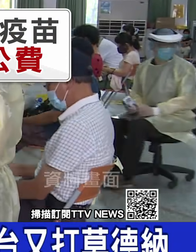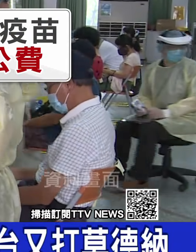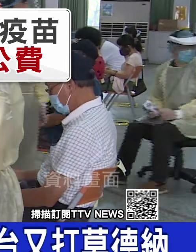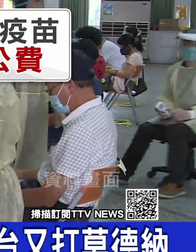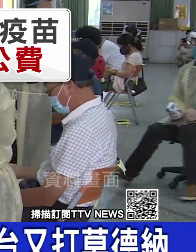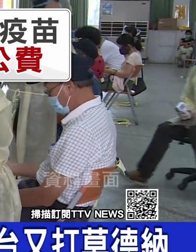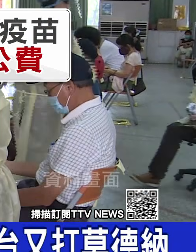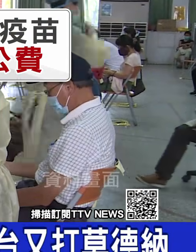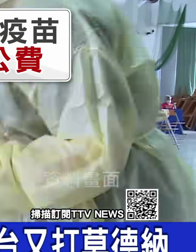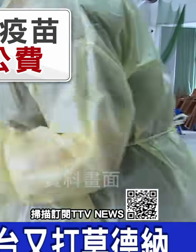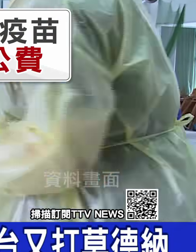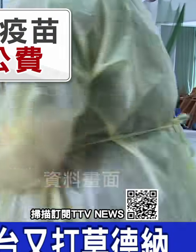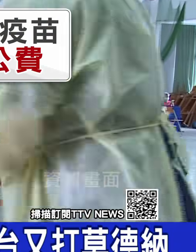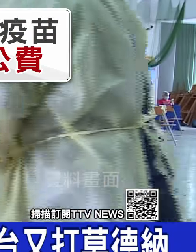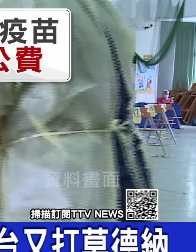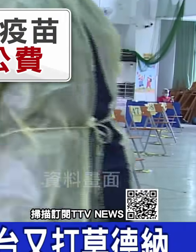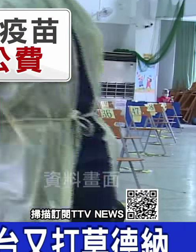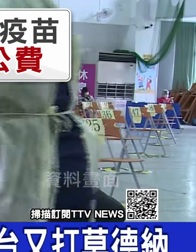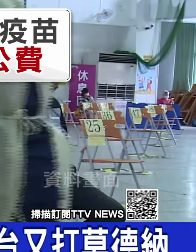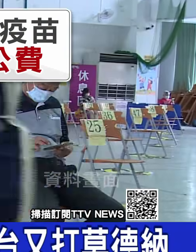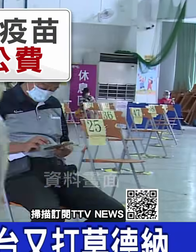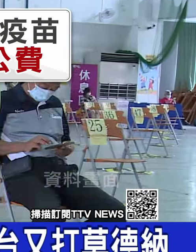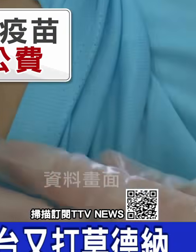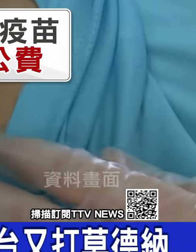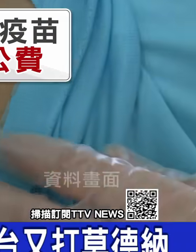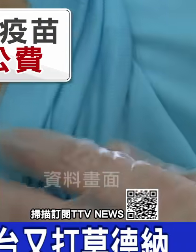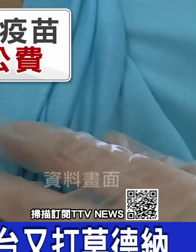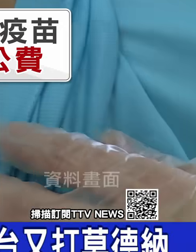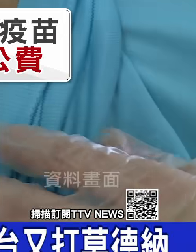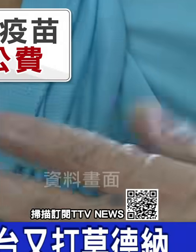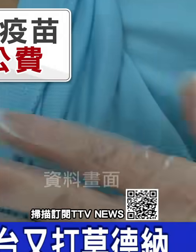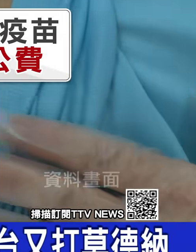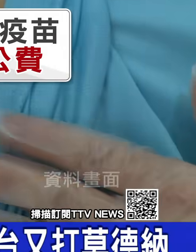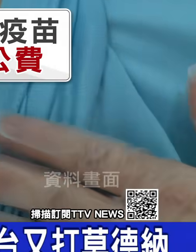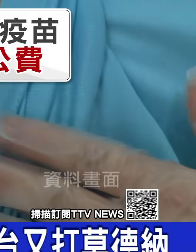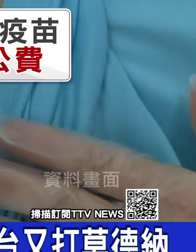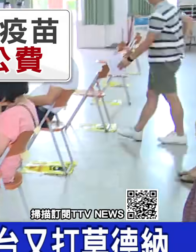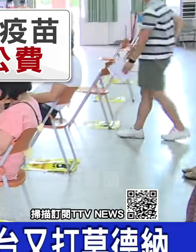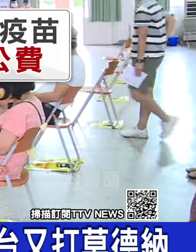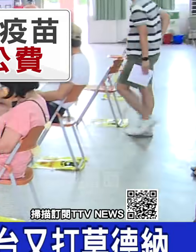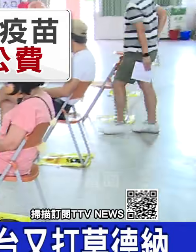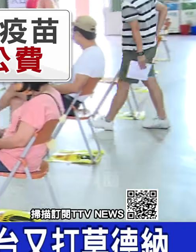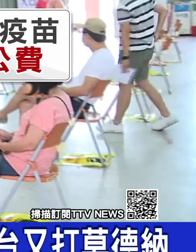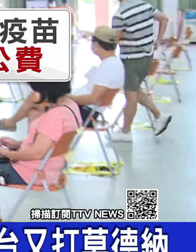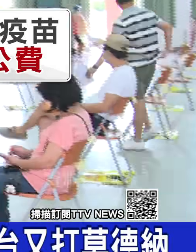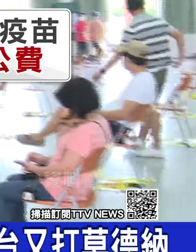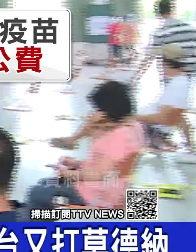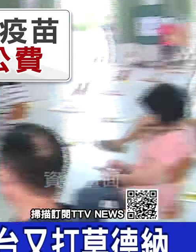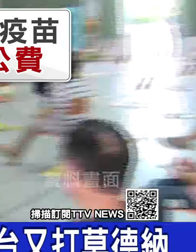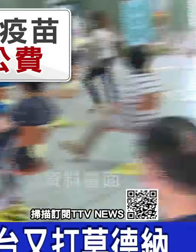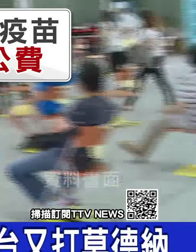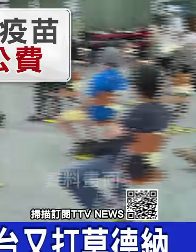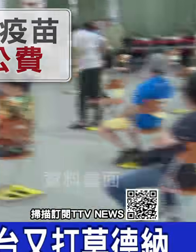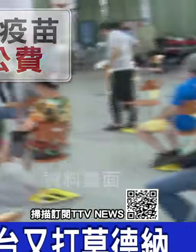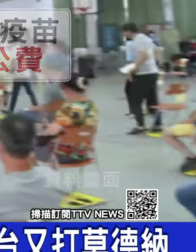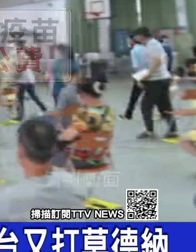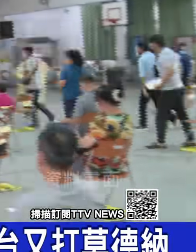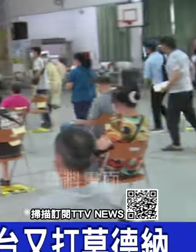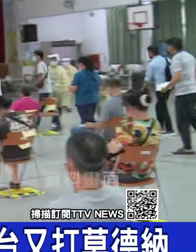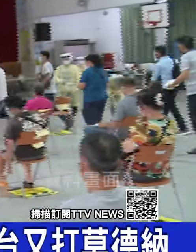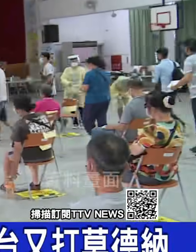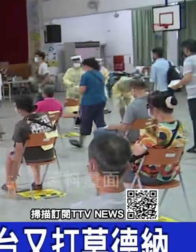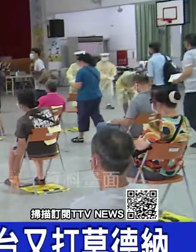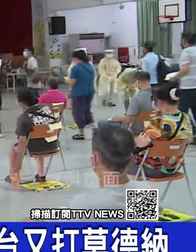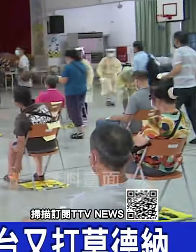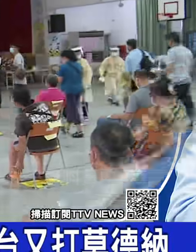莫德纳疫苗，男子顺利三混打，不只凸显国内登录系统有疏漏，跨国查核机制也不够完善。 现